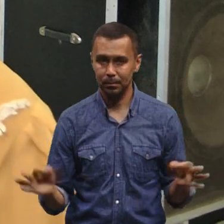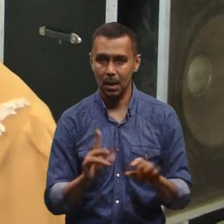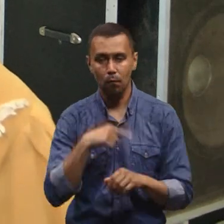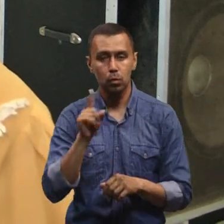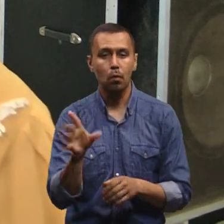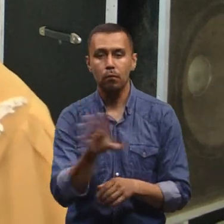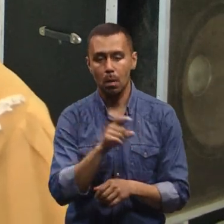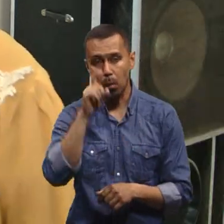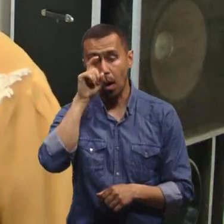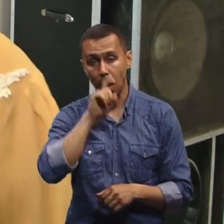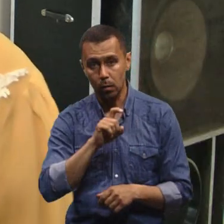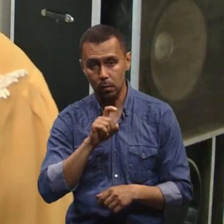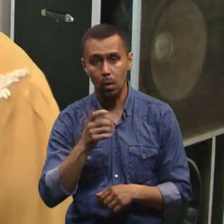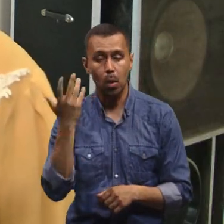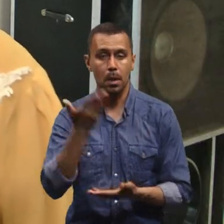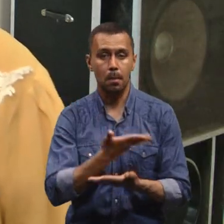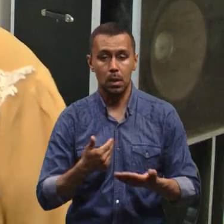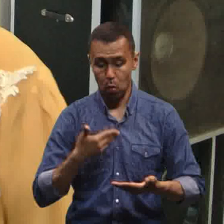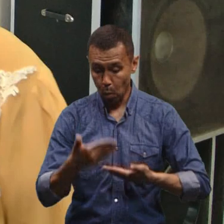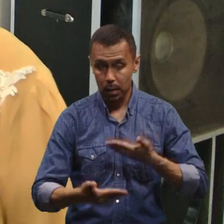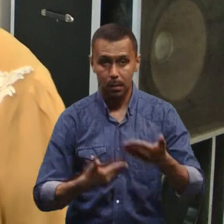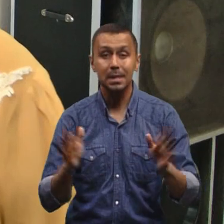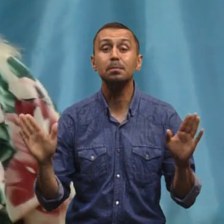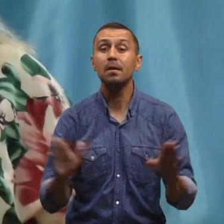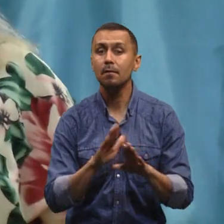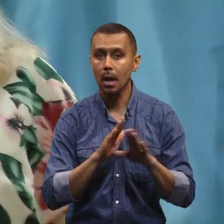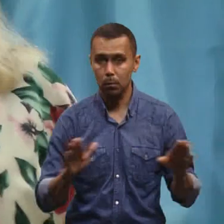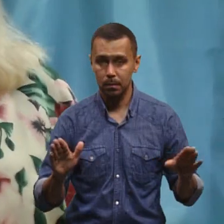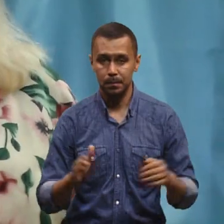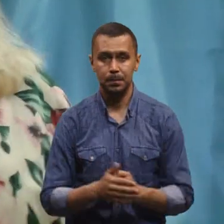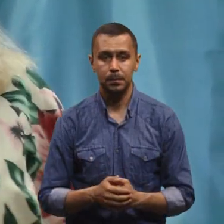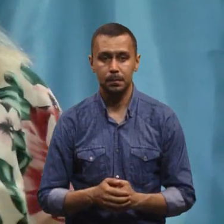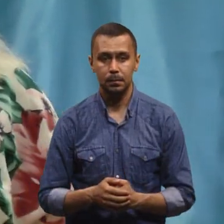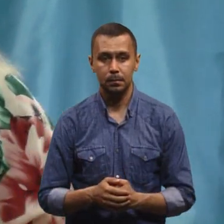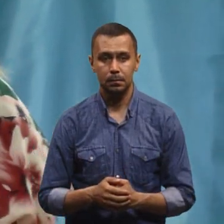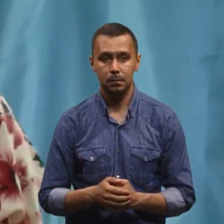кажемо, що все погано, коли ми ще ходимо і співаємо.